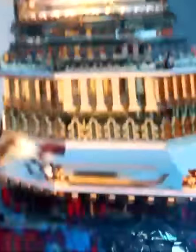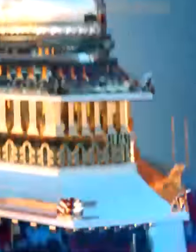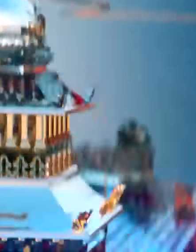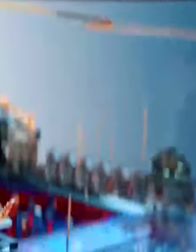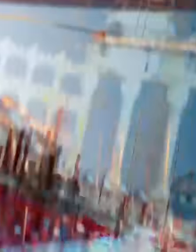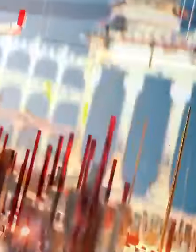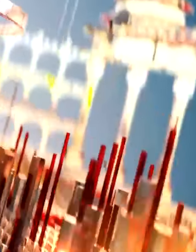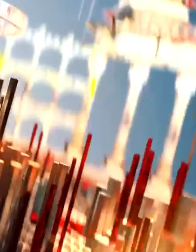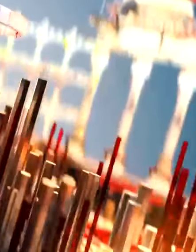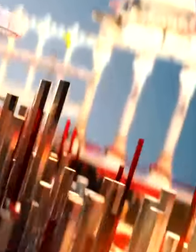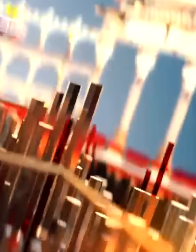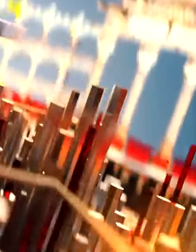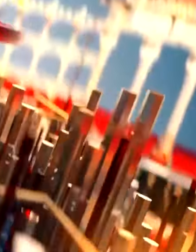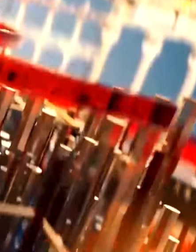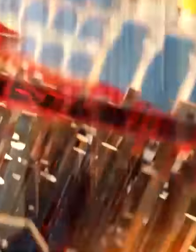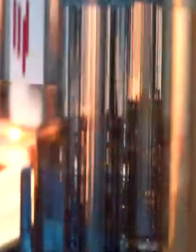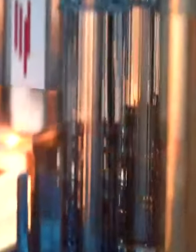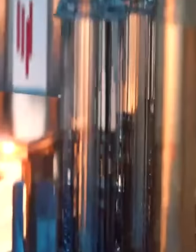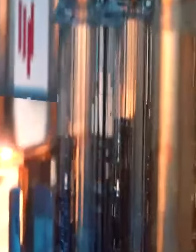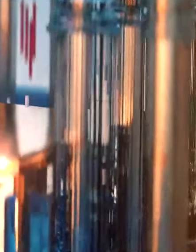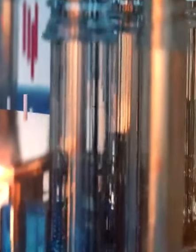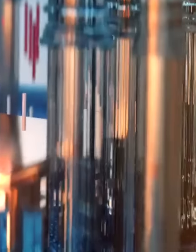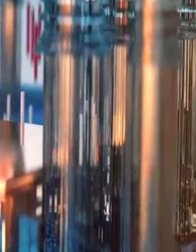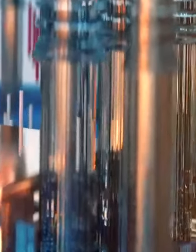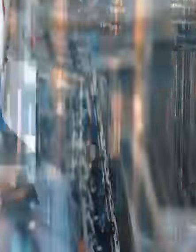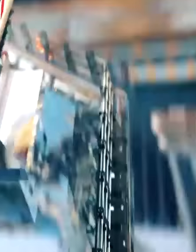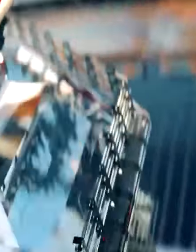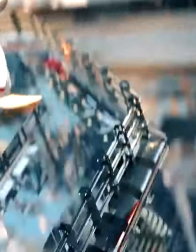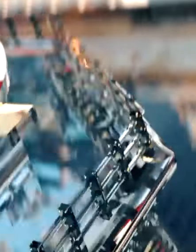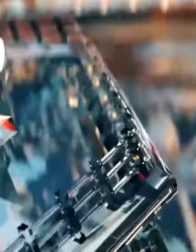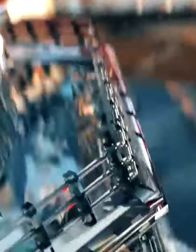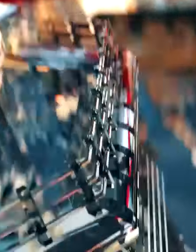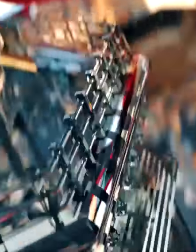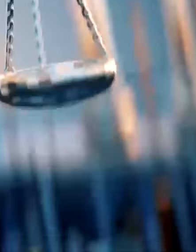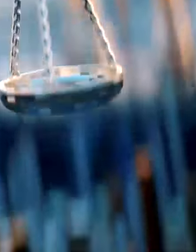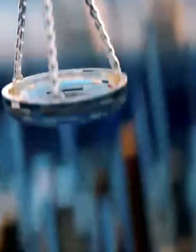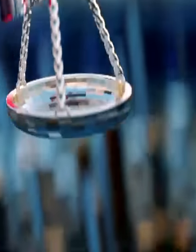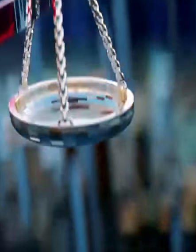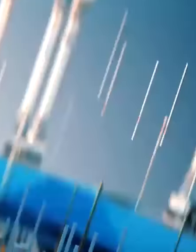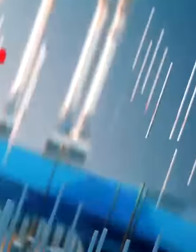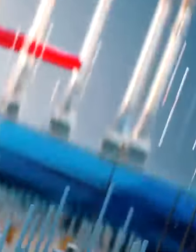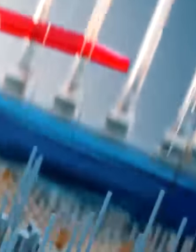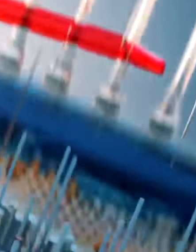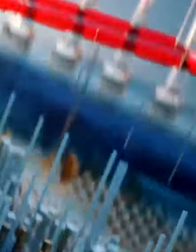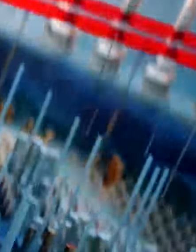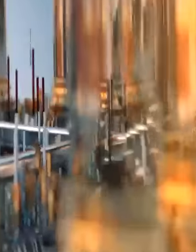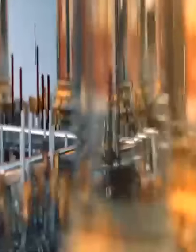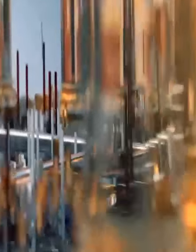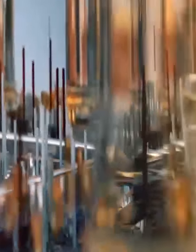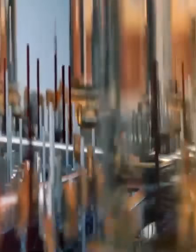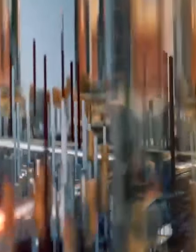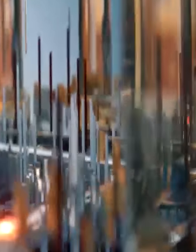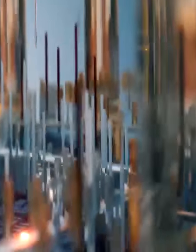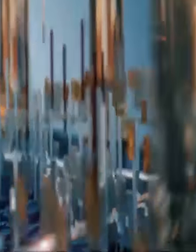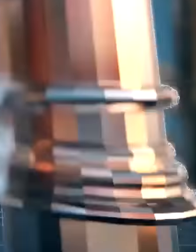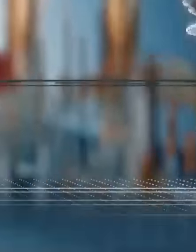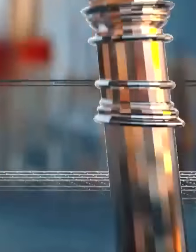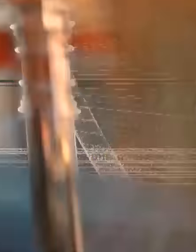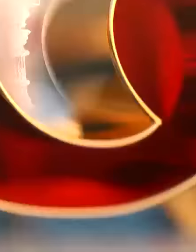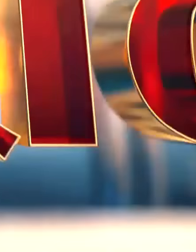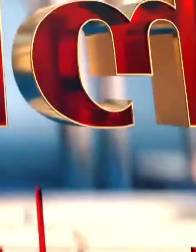अब शुरू होने जा रहा है देश का सबसे बड़ा मुकदमा आपकी अदालत रजत